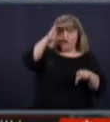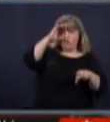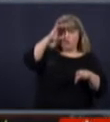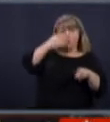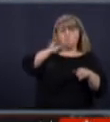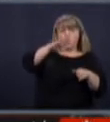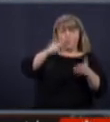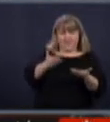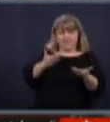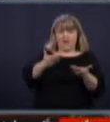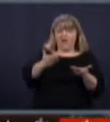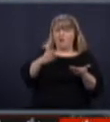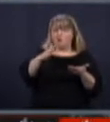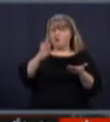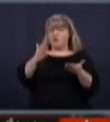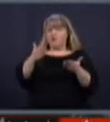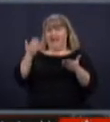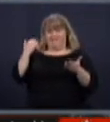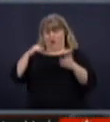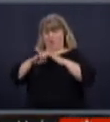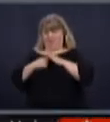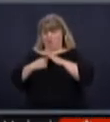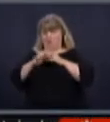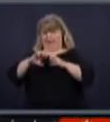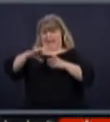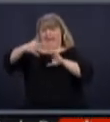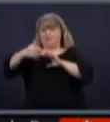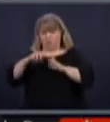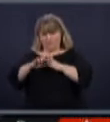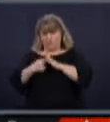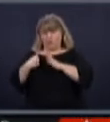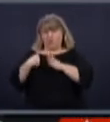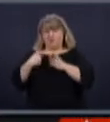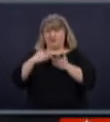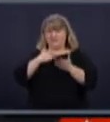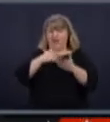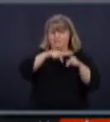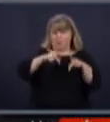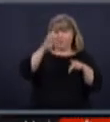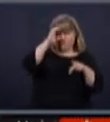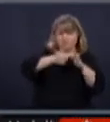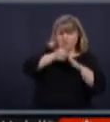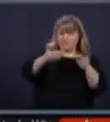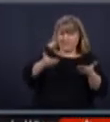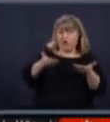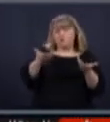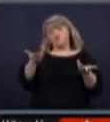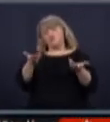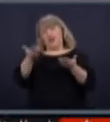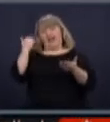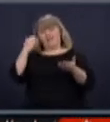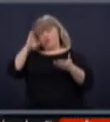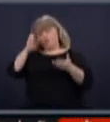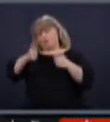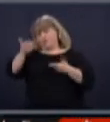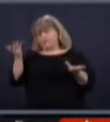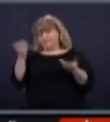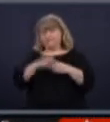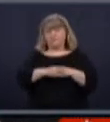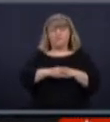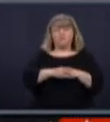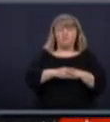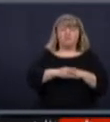des différences par rapport au début de la crise? Bien, d'abord, vous savez, M. Bergeron, que je ne commente jamais les sondages.